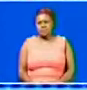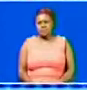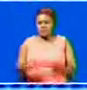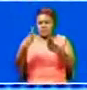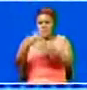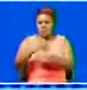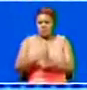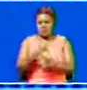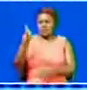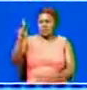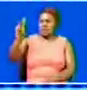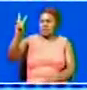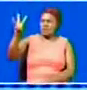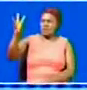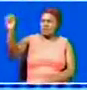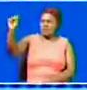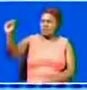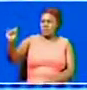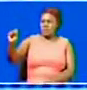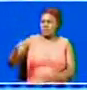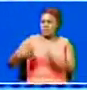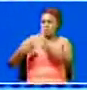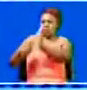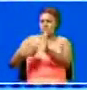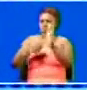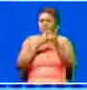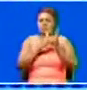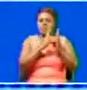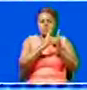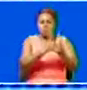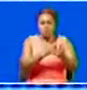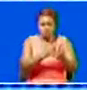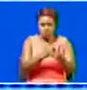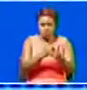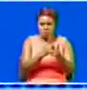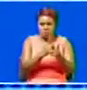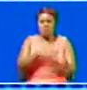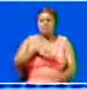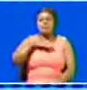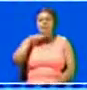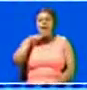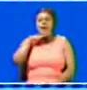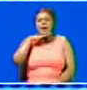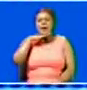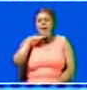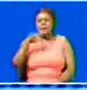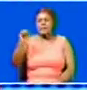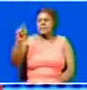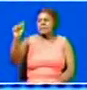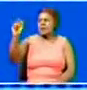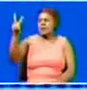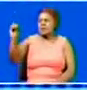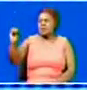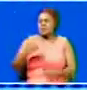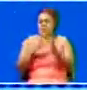Shirika la huduma kwa wanyama KWS limefanya maonyesho ya pembe 18 za vifaru waliofariki katika mbuga ya Tsavo.